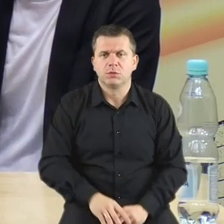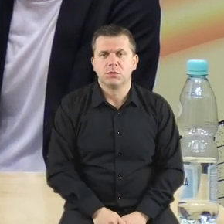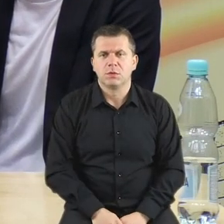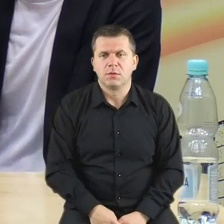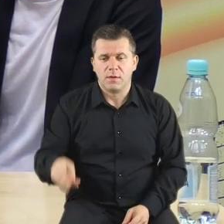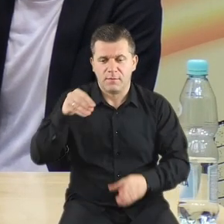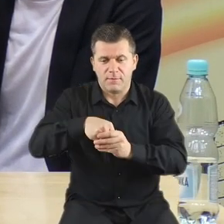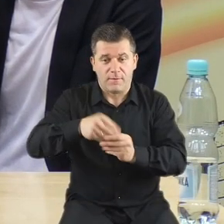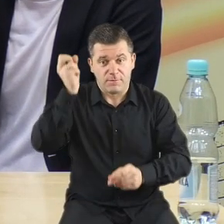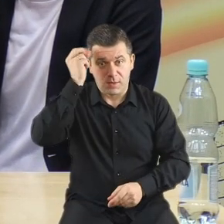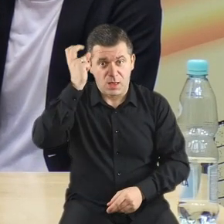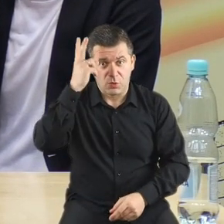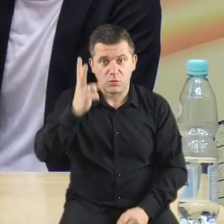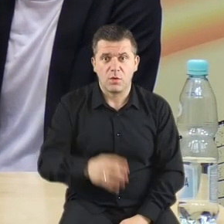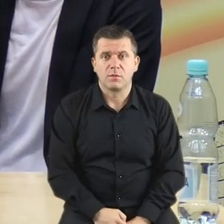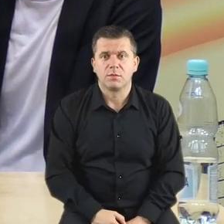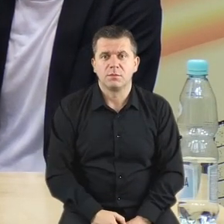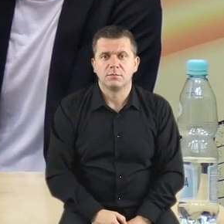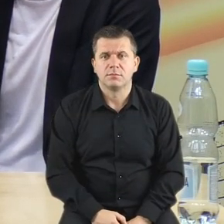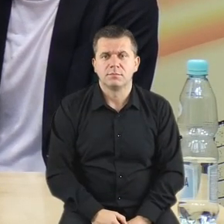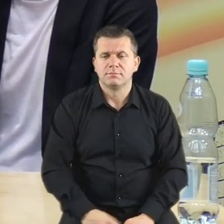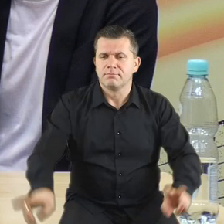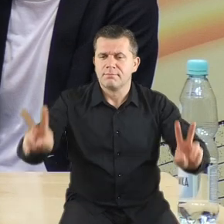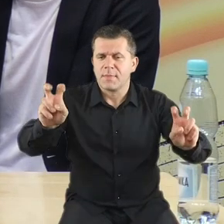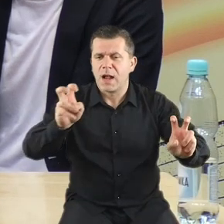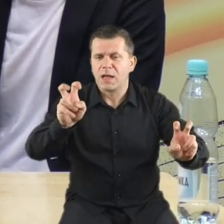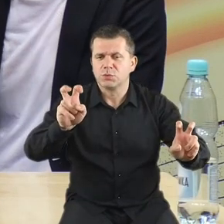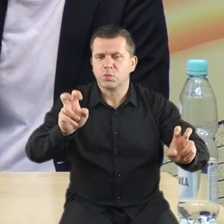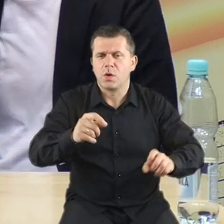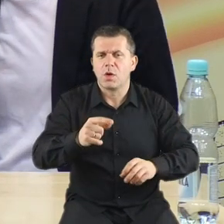Tarnowie, hasła, które komunizm głosił, czyli